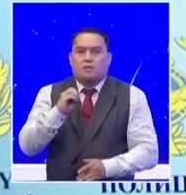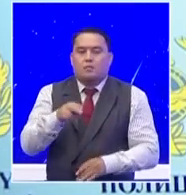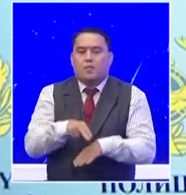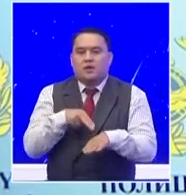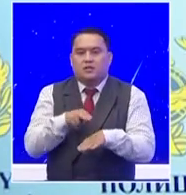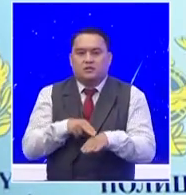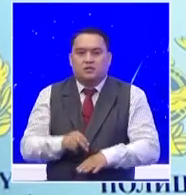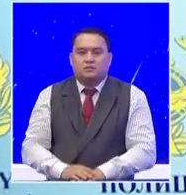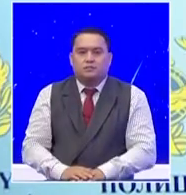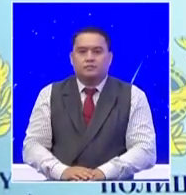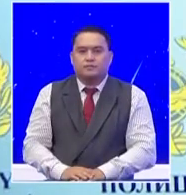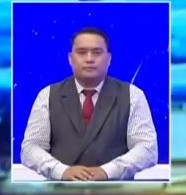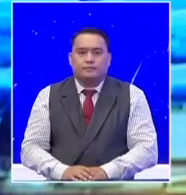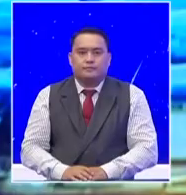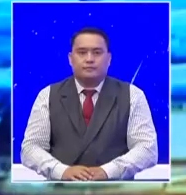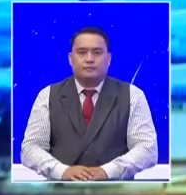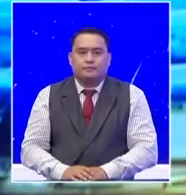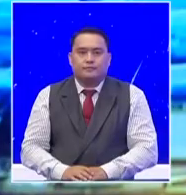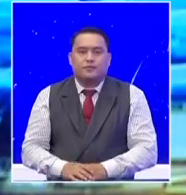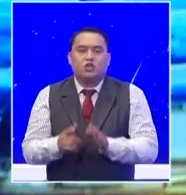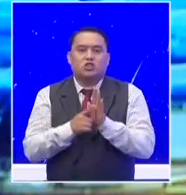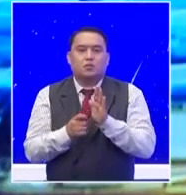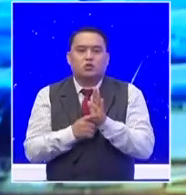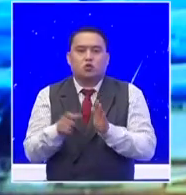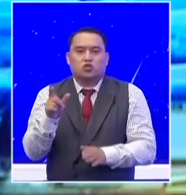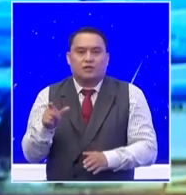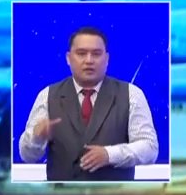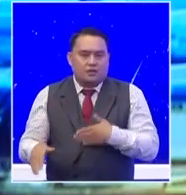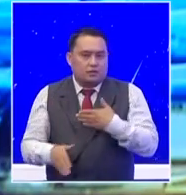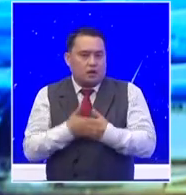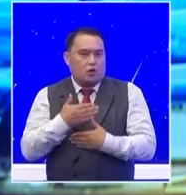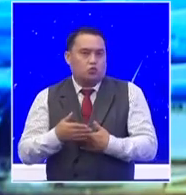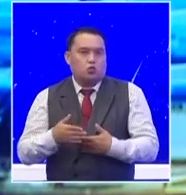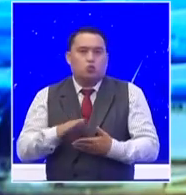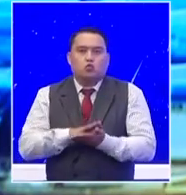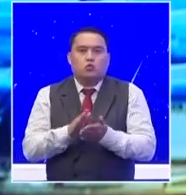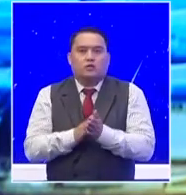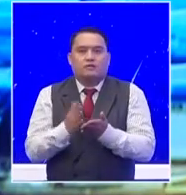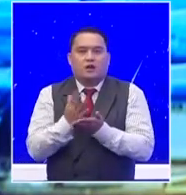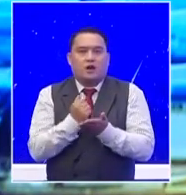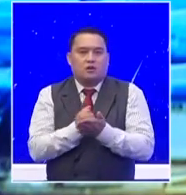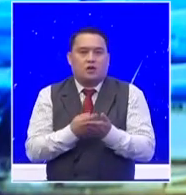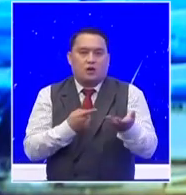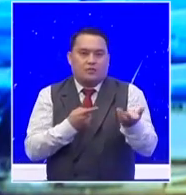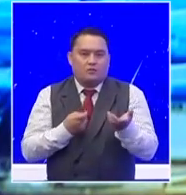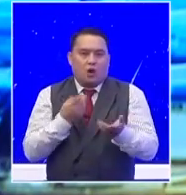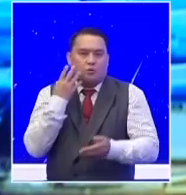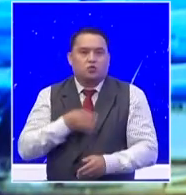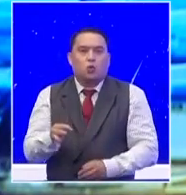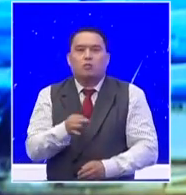полиции Алматинской области. Более 700 человек наказали за нарушение условий хранения оружия в Алматинской